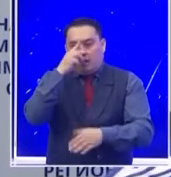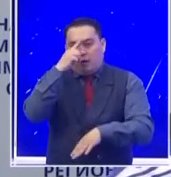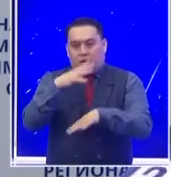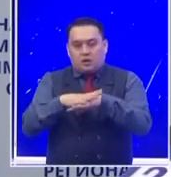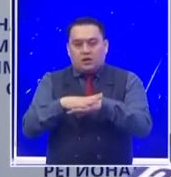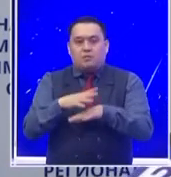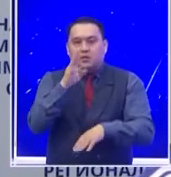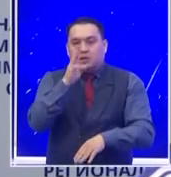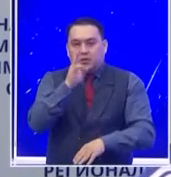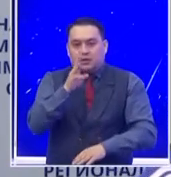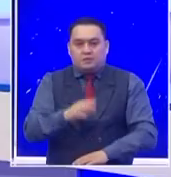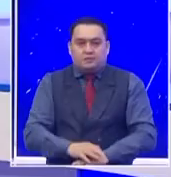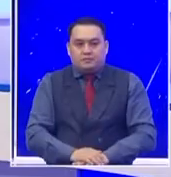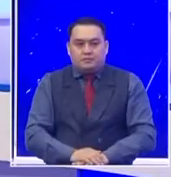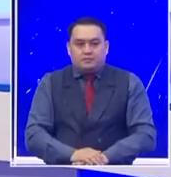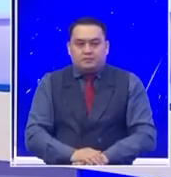города текели